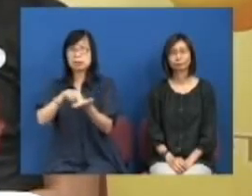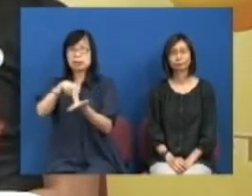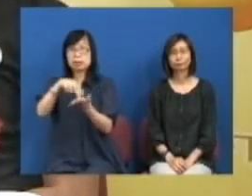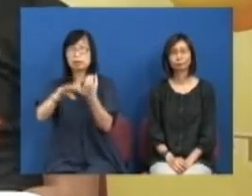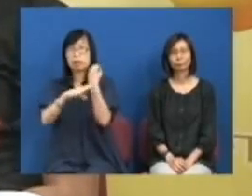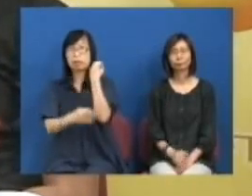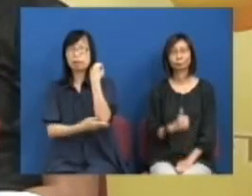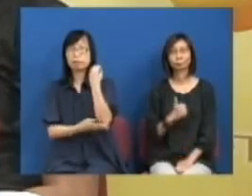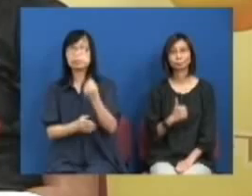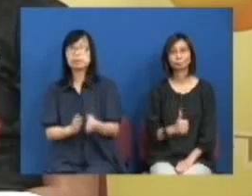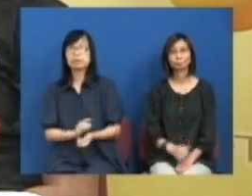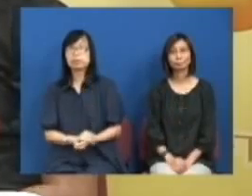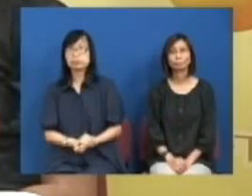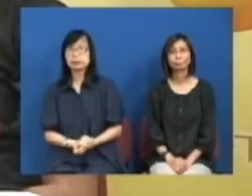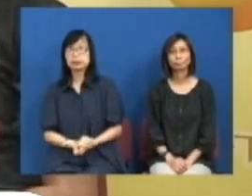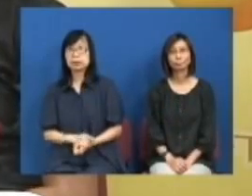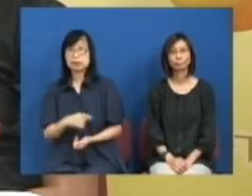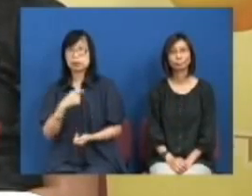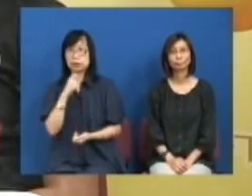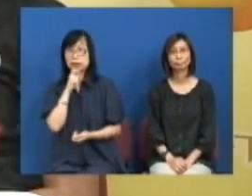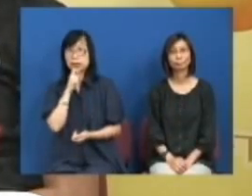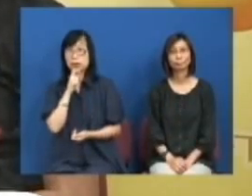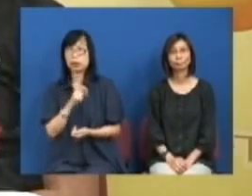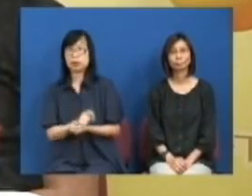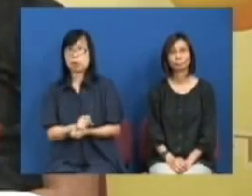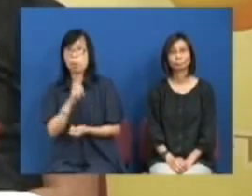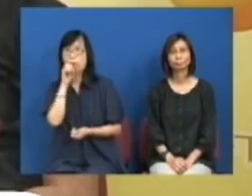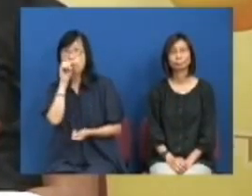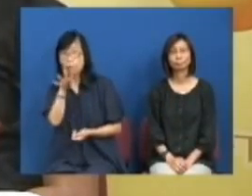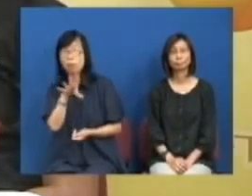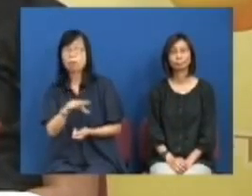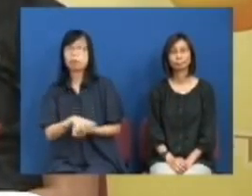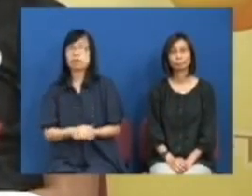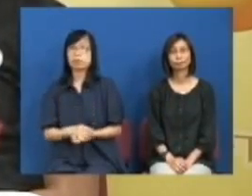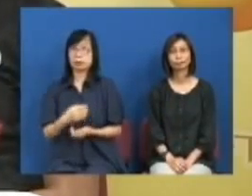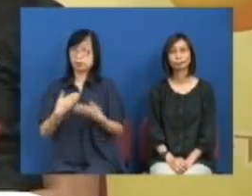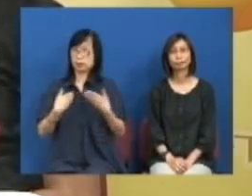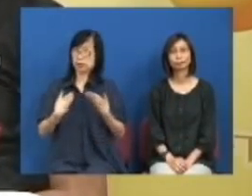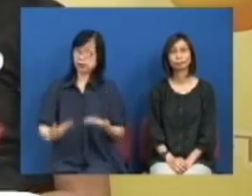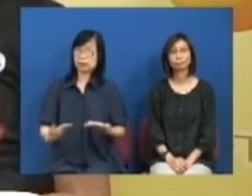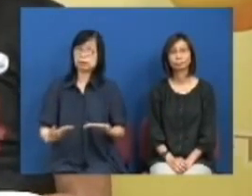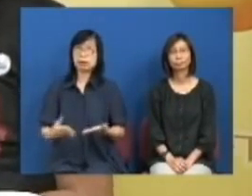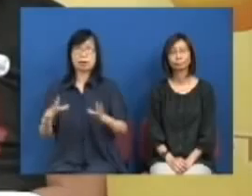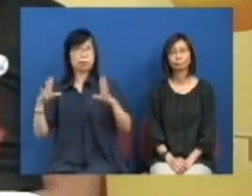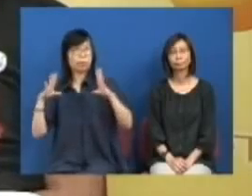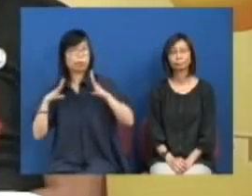嘅。有啲係立法一出現咗之後咧，即是話我哋而家享有